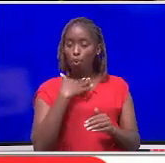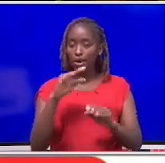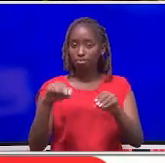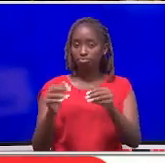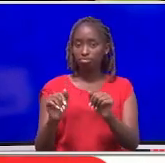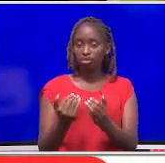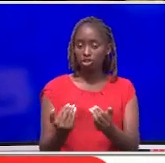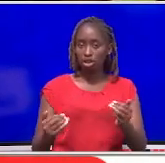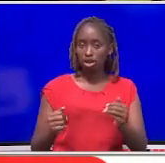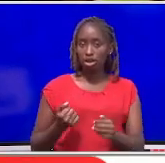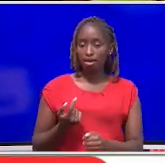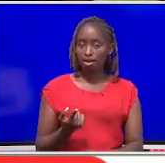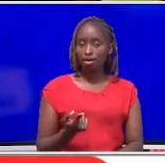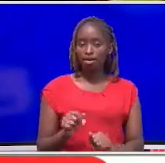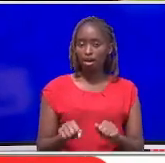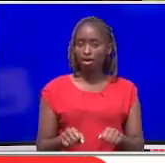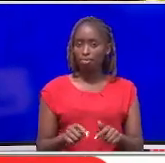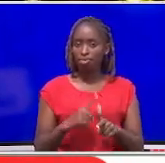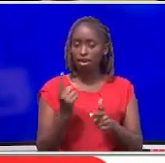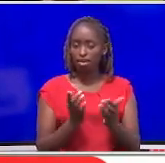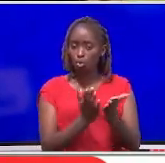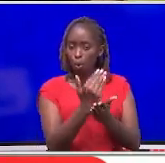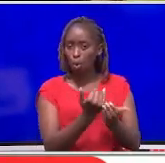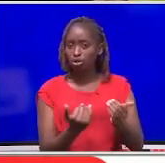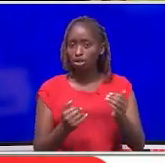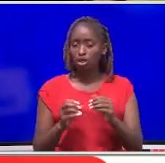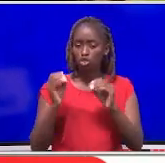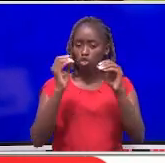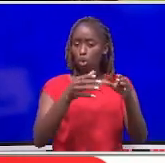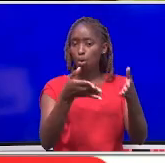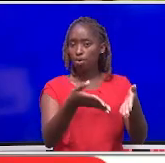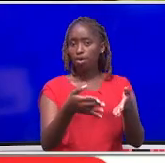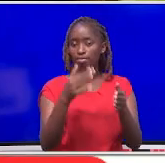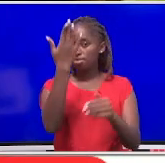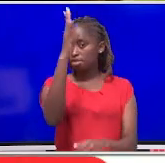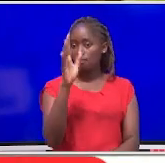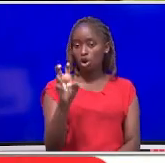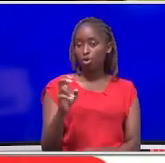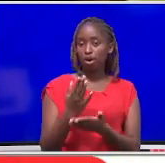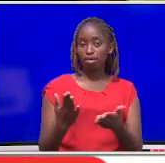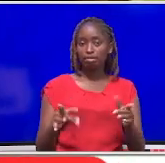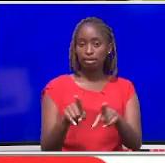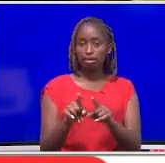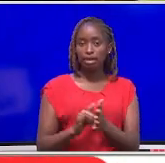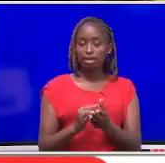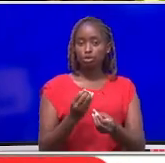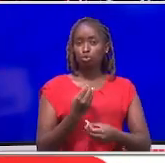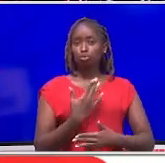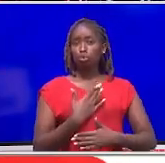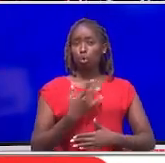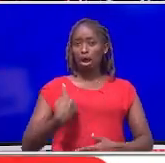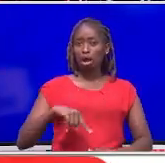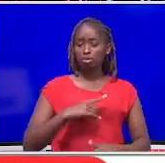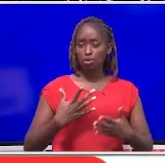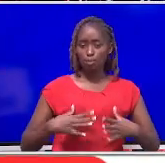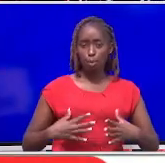mtoto wake, akakuja na wao wote wawili, akawarusha hapa ndani. Tujaiona kitu kama hii, Mridhi, kuongea ukweli, ni jambo ambalo limeshtua wanakijiji sana.